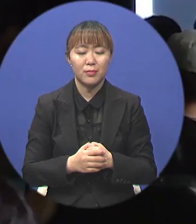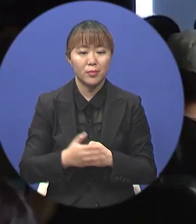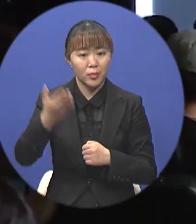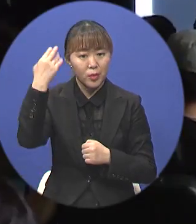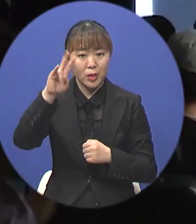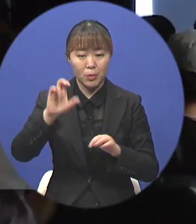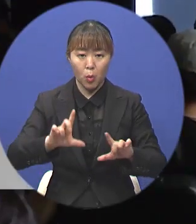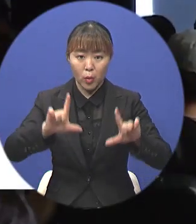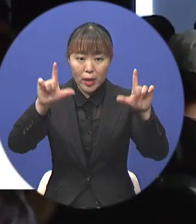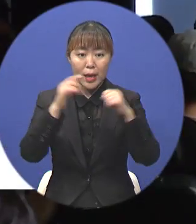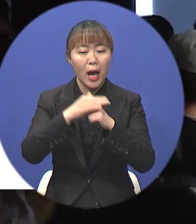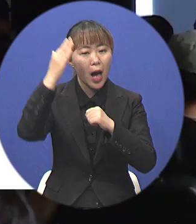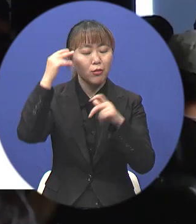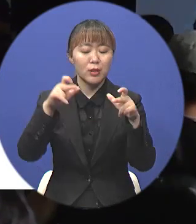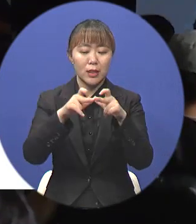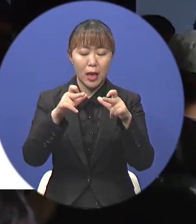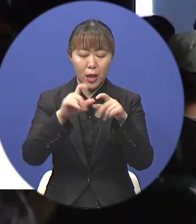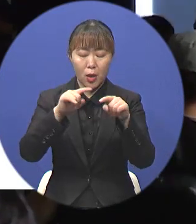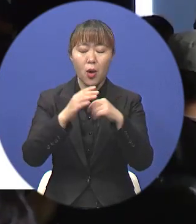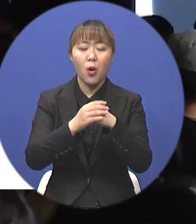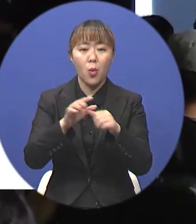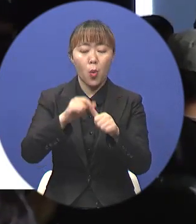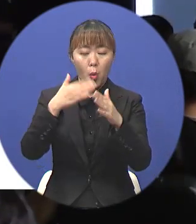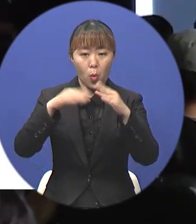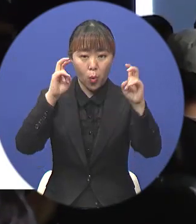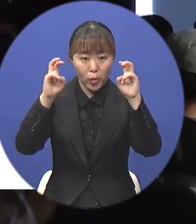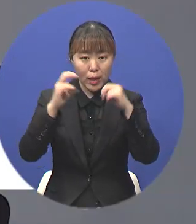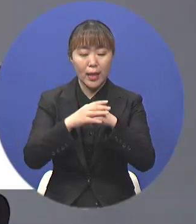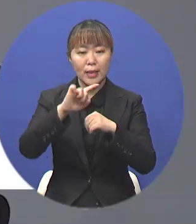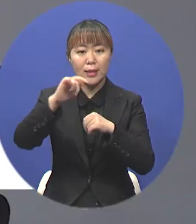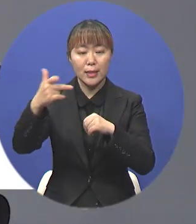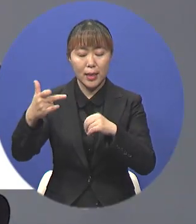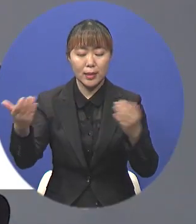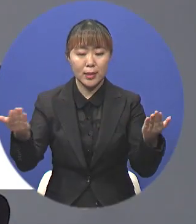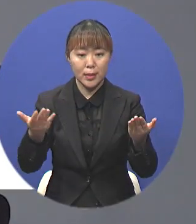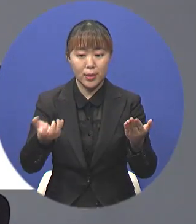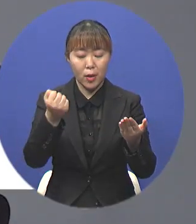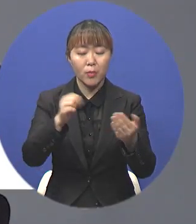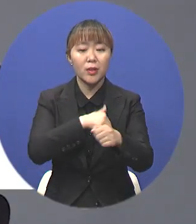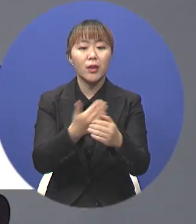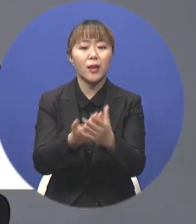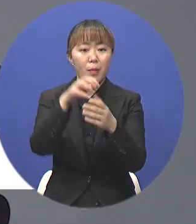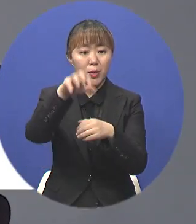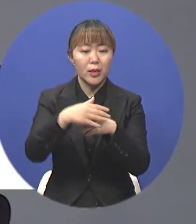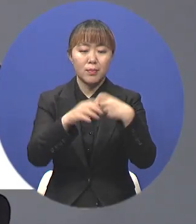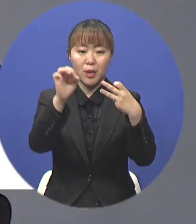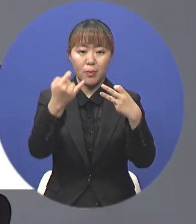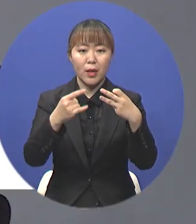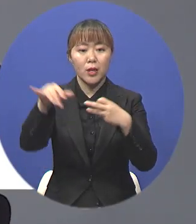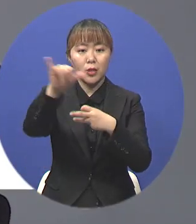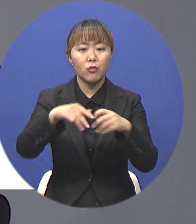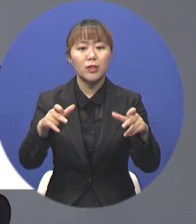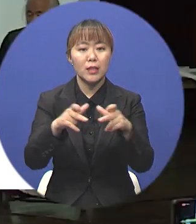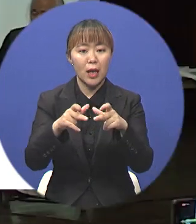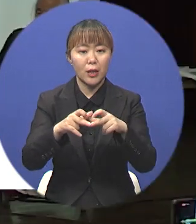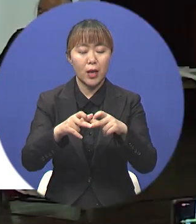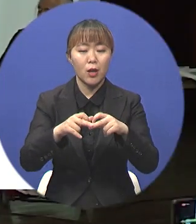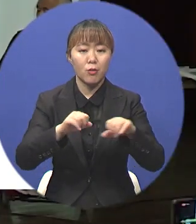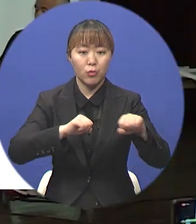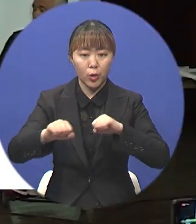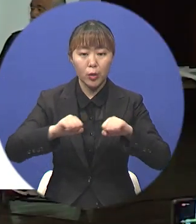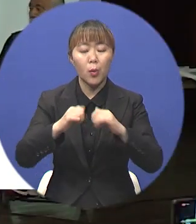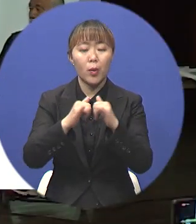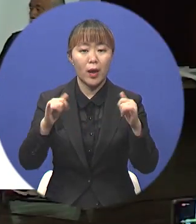지난 25일 한국장애인고용공단 일산직업능력개발원에서 제13회 전국장애인운동활동가 대회가